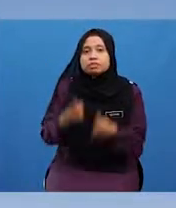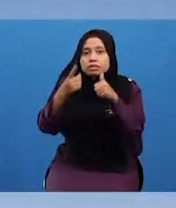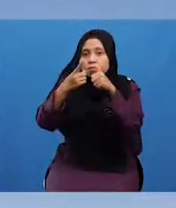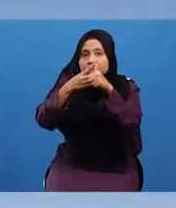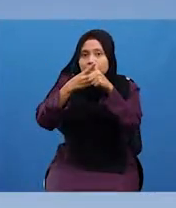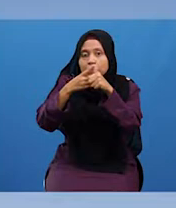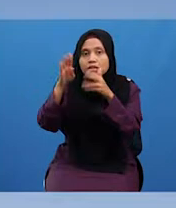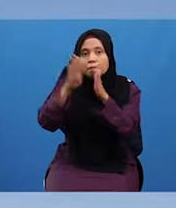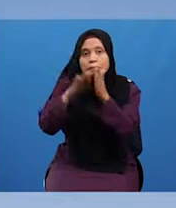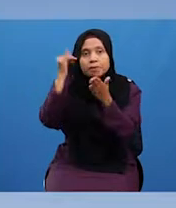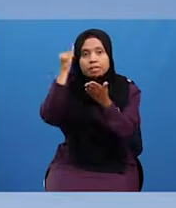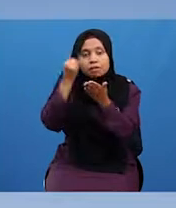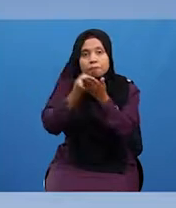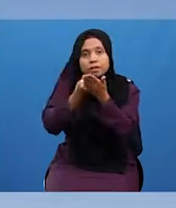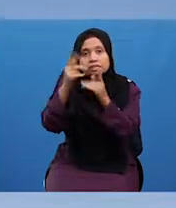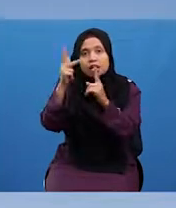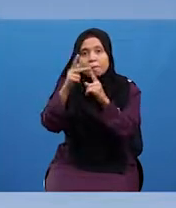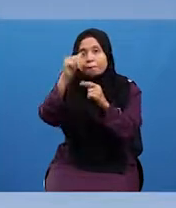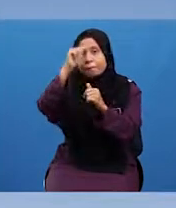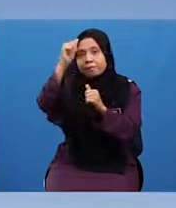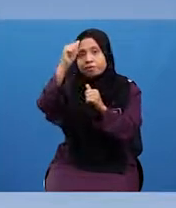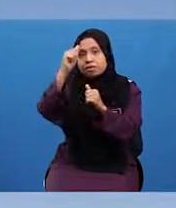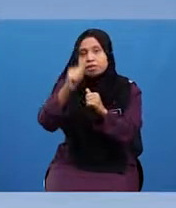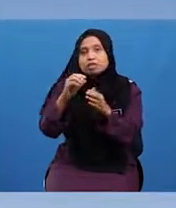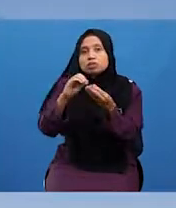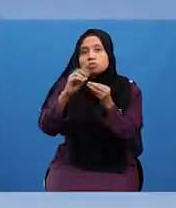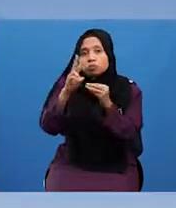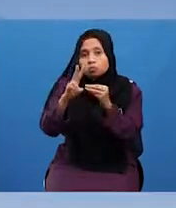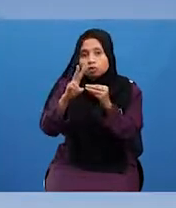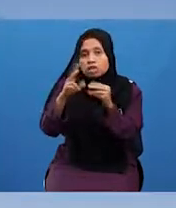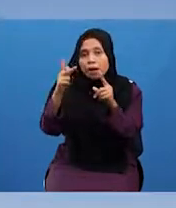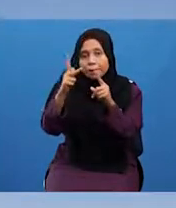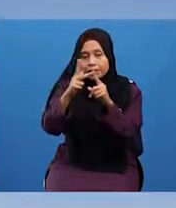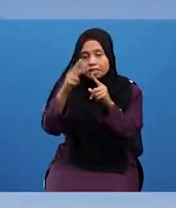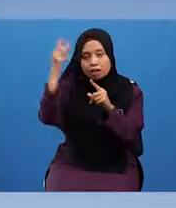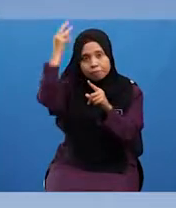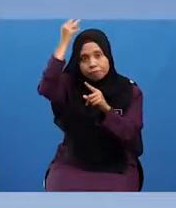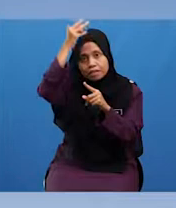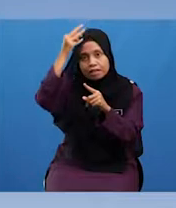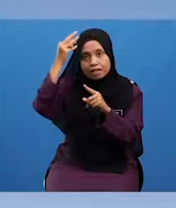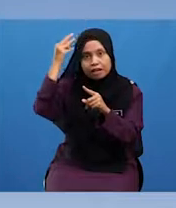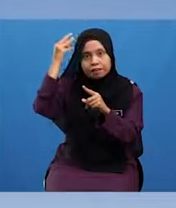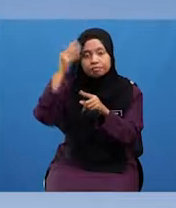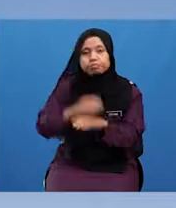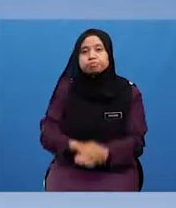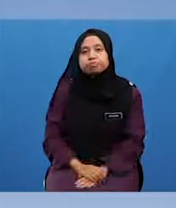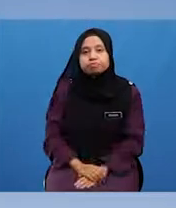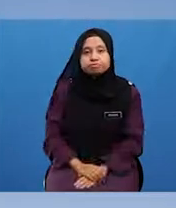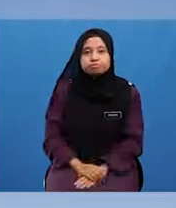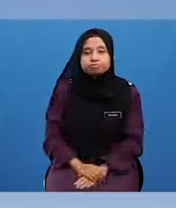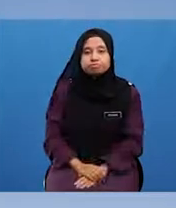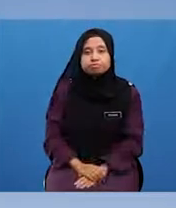Pertama, beriman kepada Allah. Kedua, kepada